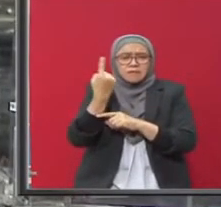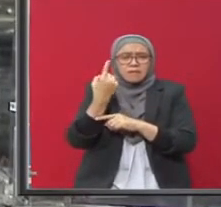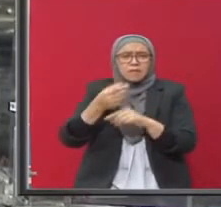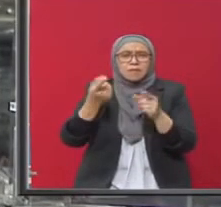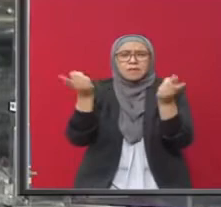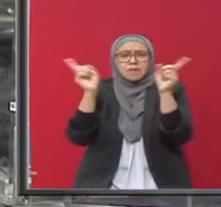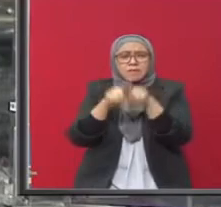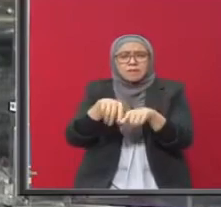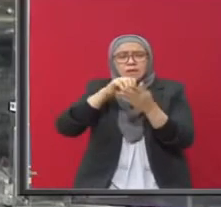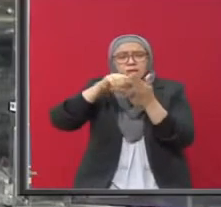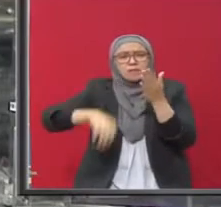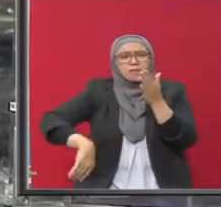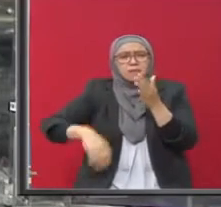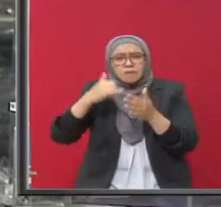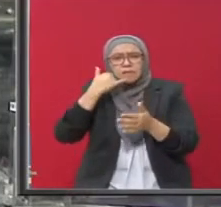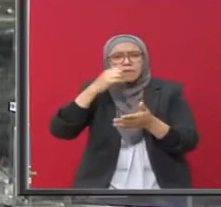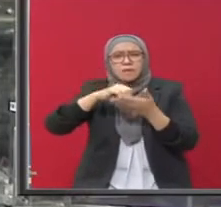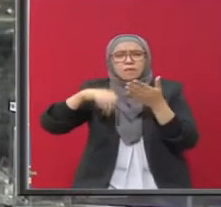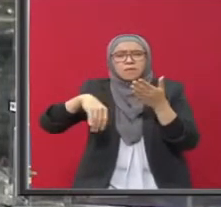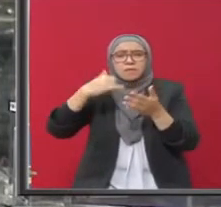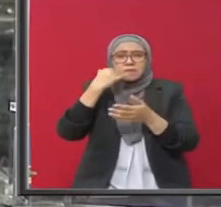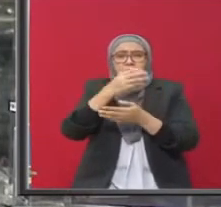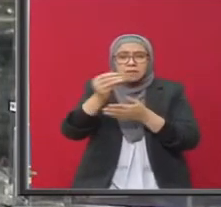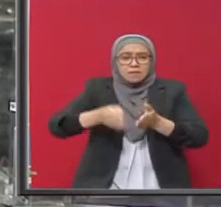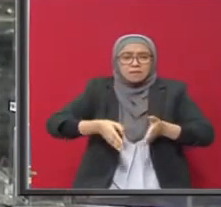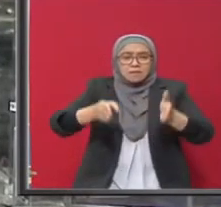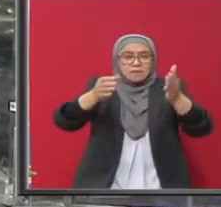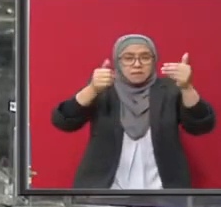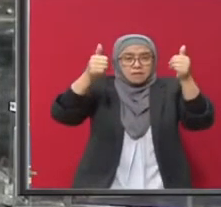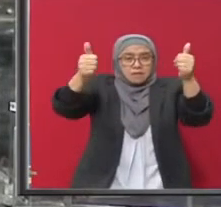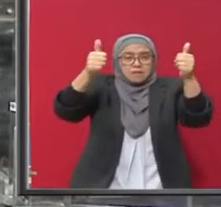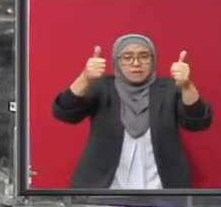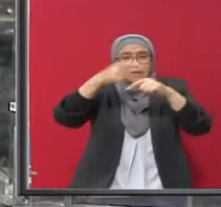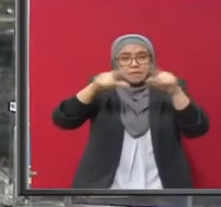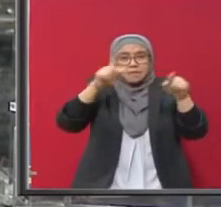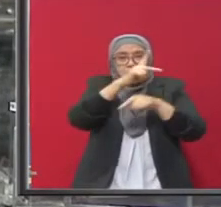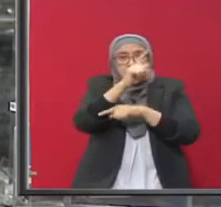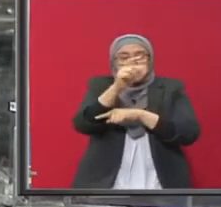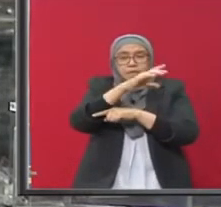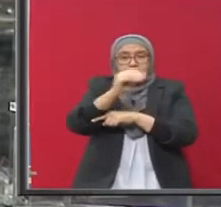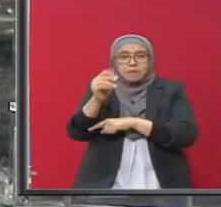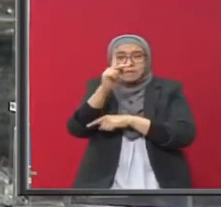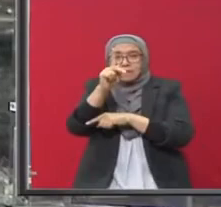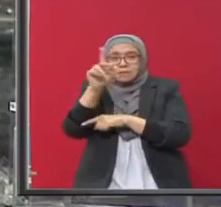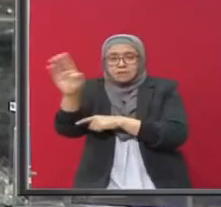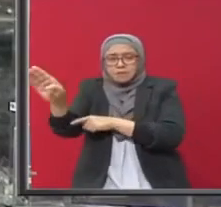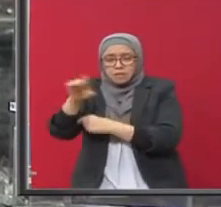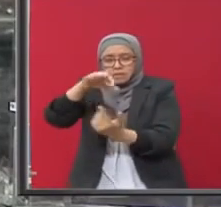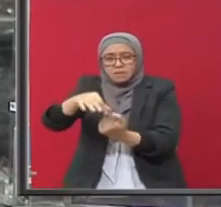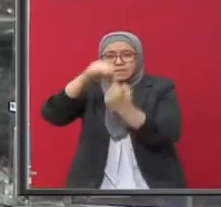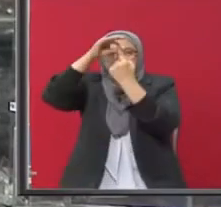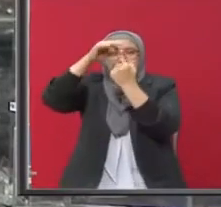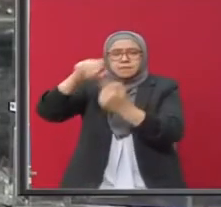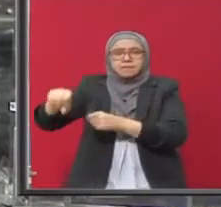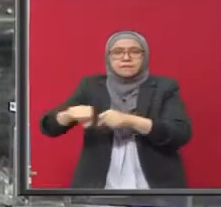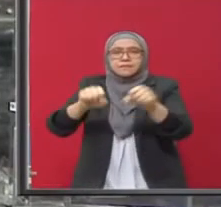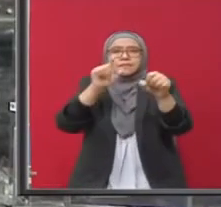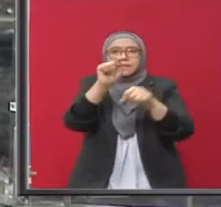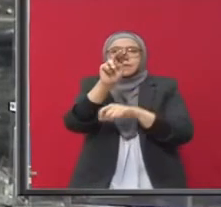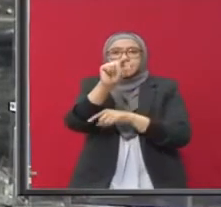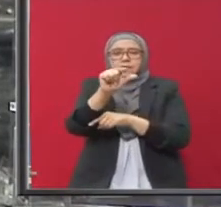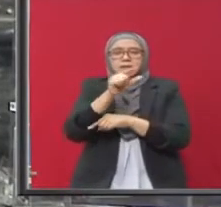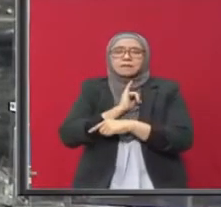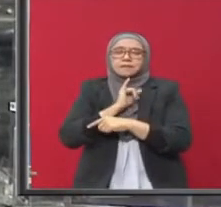dan juga dalam utama Kuala Terengganu ke Kota Baru, khususnya di Sungai Tong. Saya juga ingin mengucapkan terima kasih